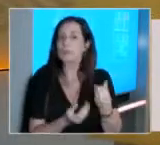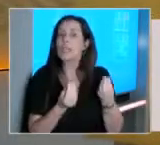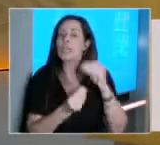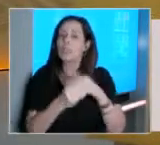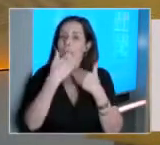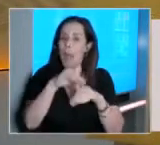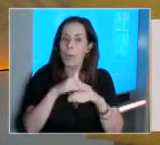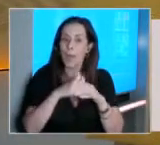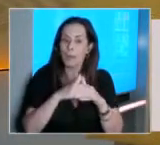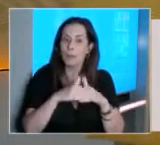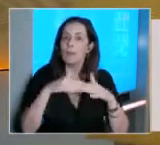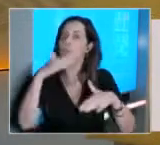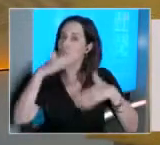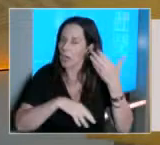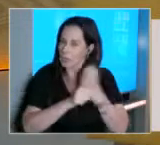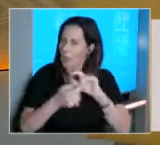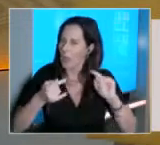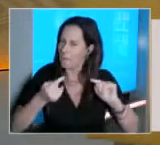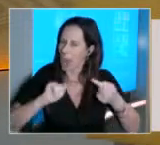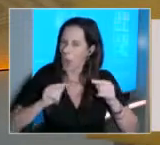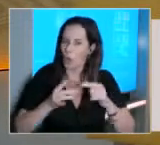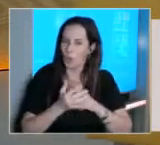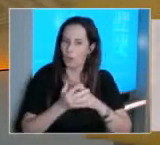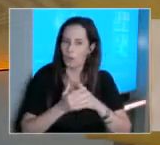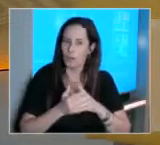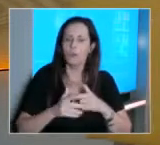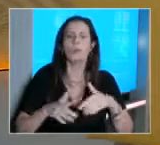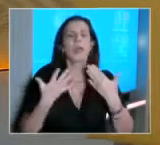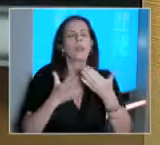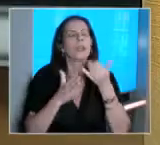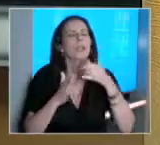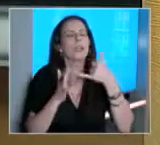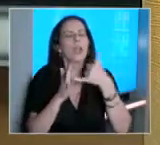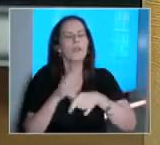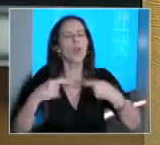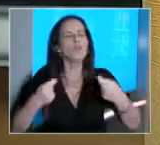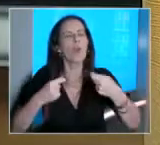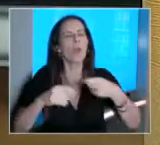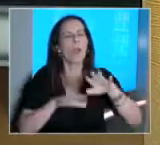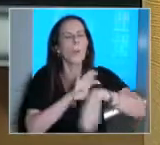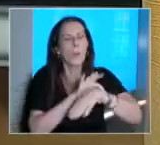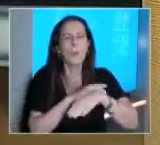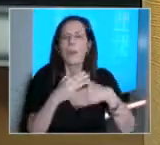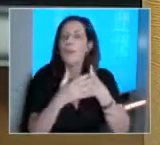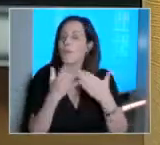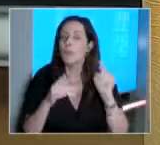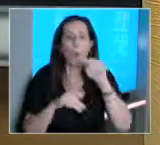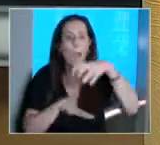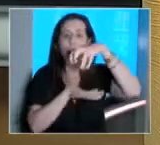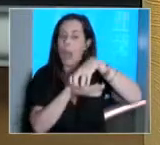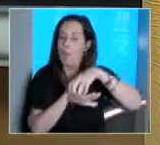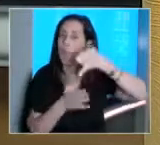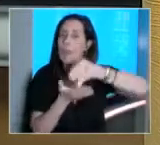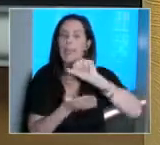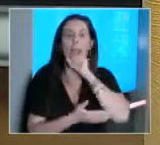את הבית, שלימים יעורר הרבה מחלוקת. איכה יבשו בורות המים, כיכר השוק ריקה, ואין פוקדת הר הבית